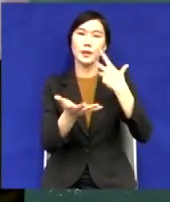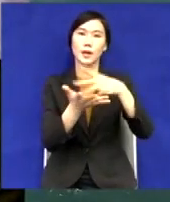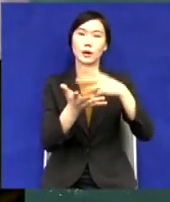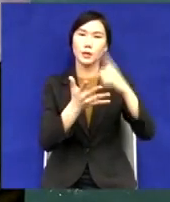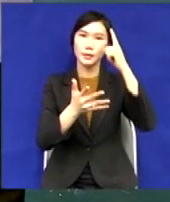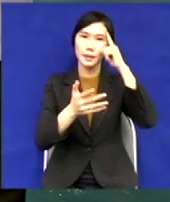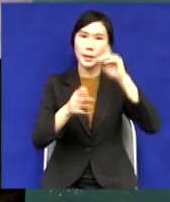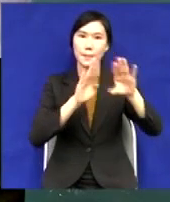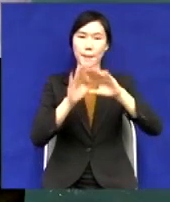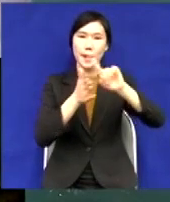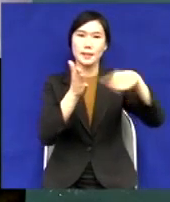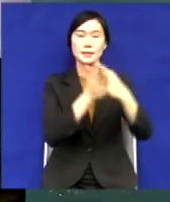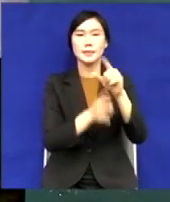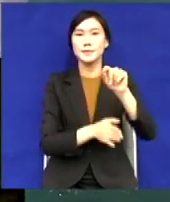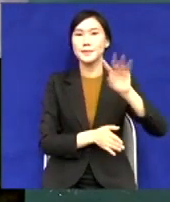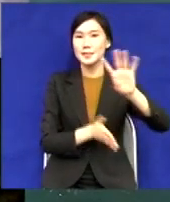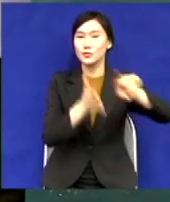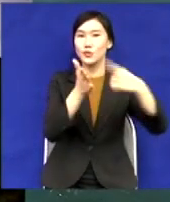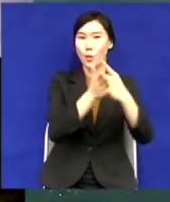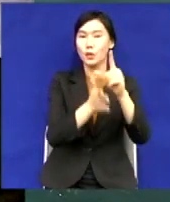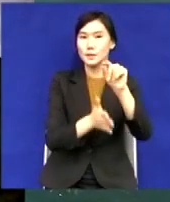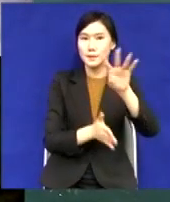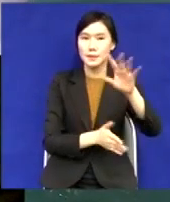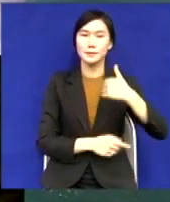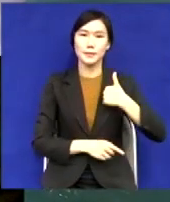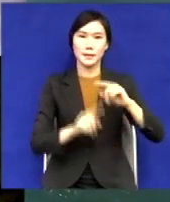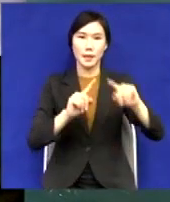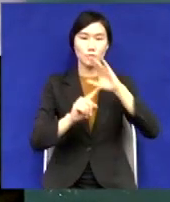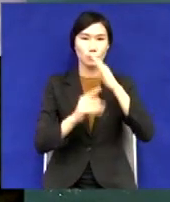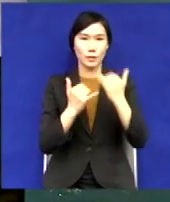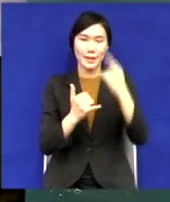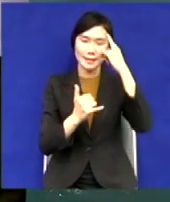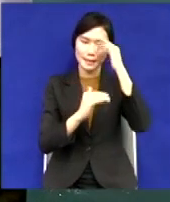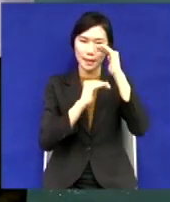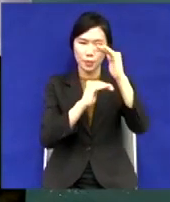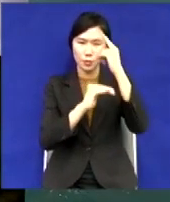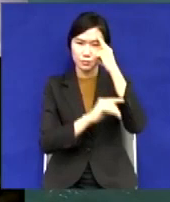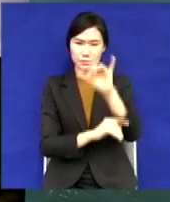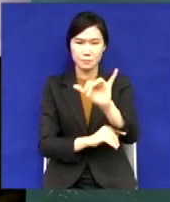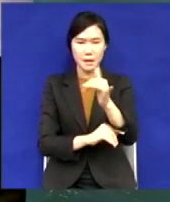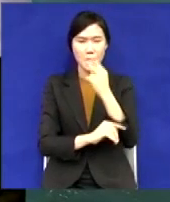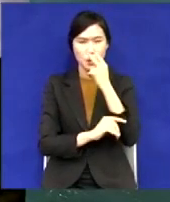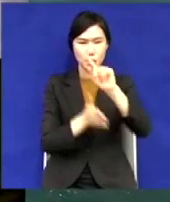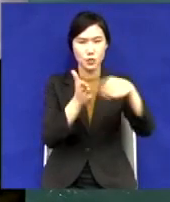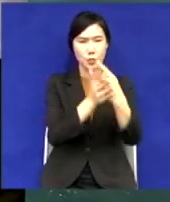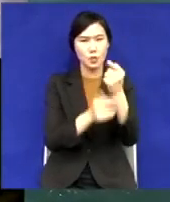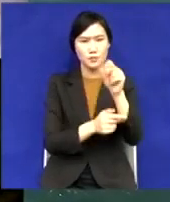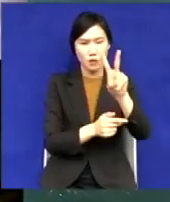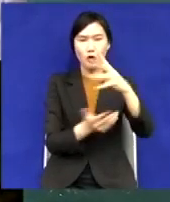น24ชั่วโมงและผมเชื่อว่าถ้าเป็นช่วงที่เรากำหนดกันดีๆเนี่ยไม่ถึง12ชั่วโมงก็น่า